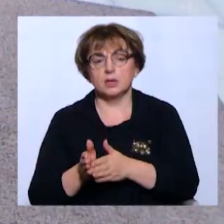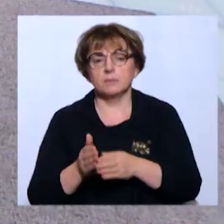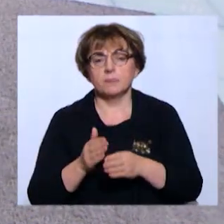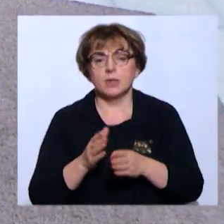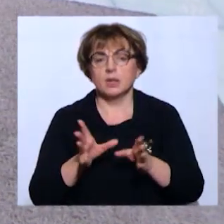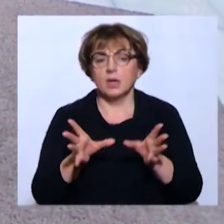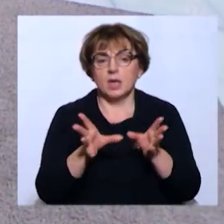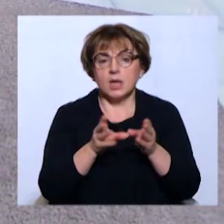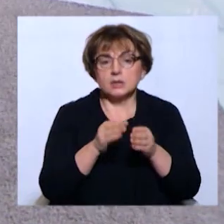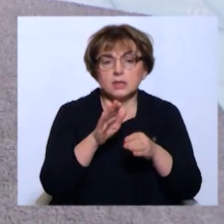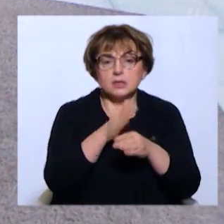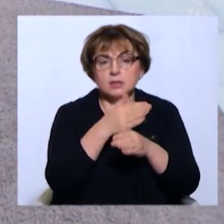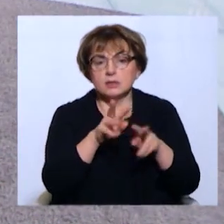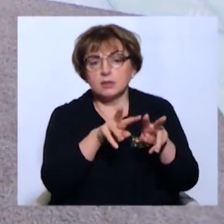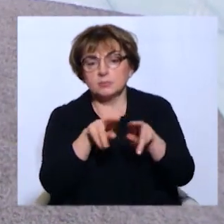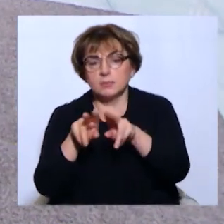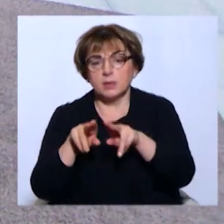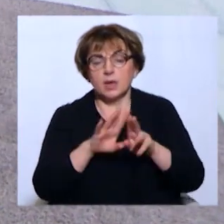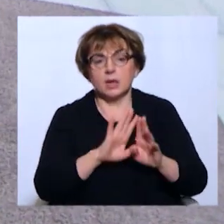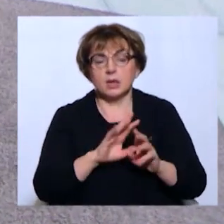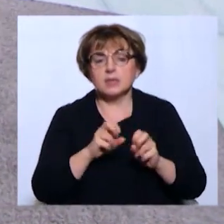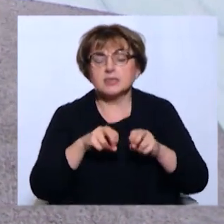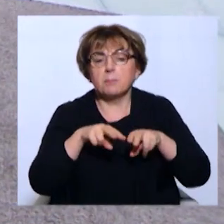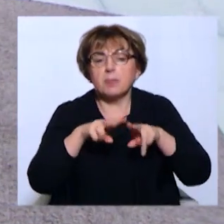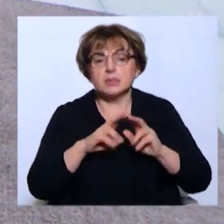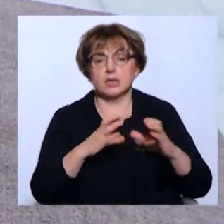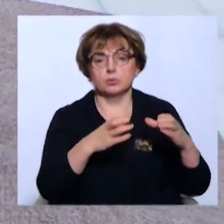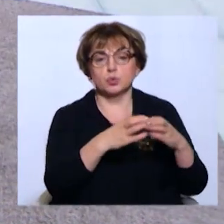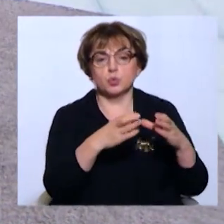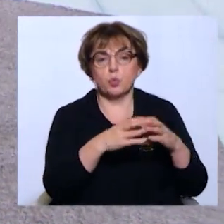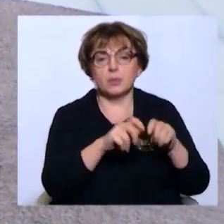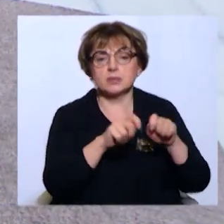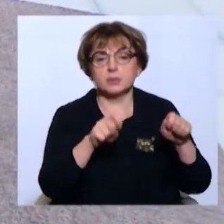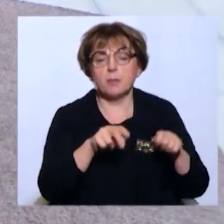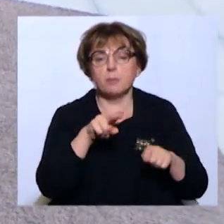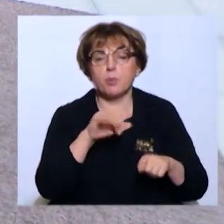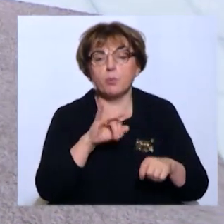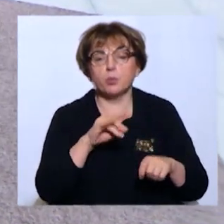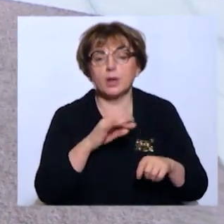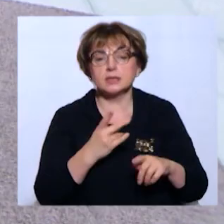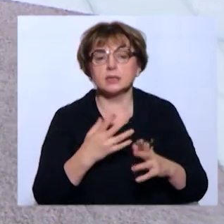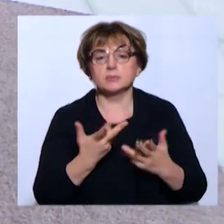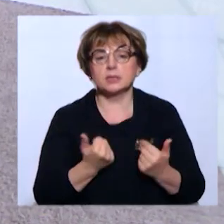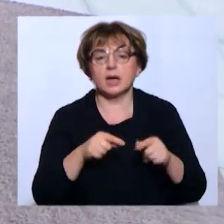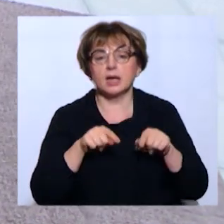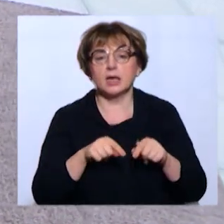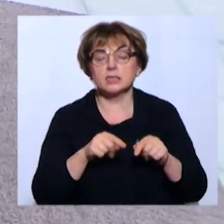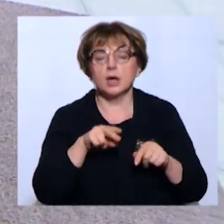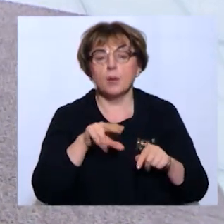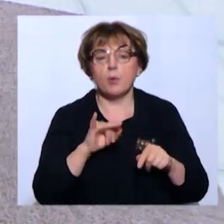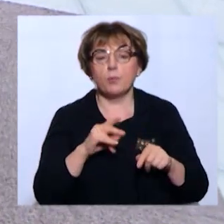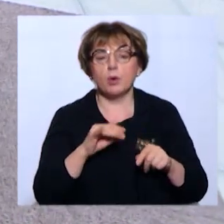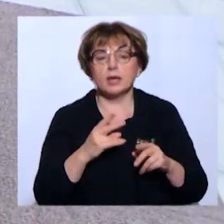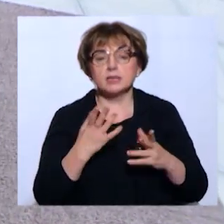თანაბრად კი არ არიან განლაგებული, არამედ ქმნიან გარკვეულ ჯგუფებს, პოპულაციებს, და ეს